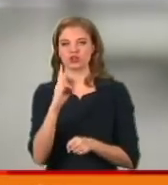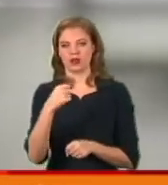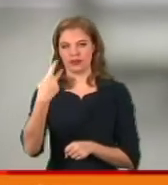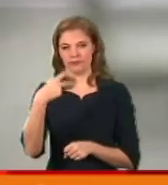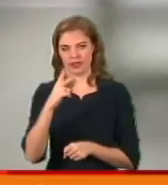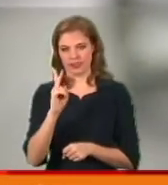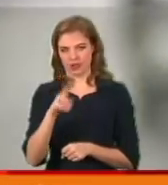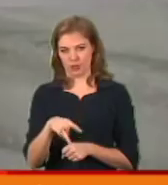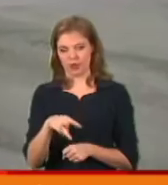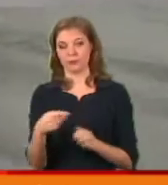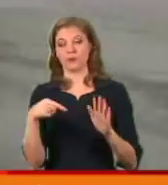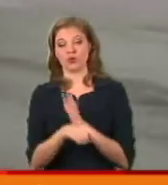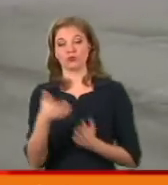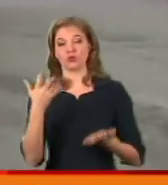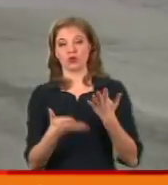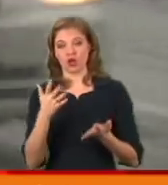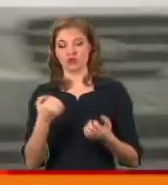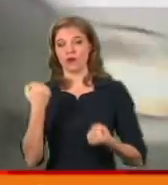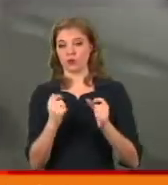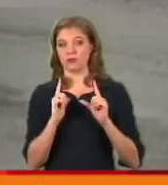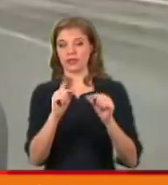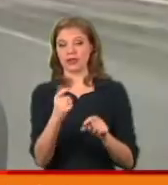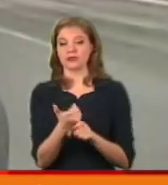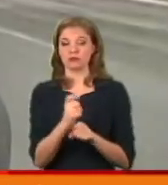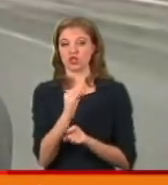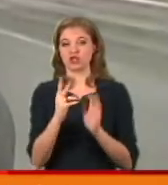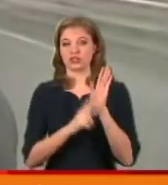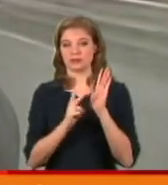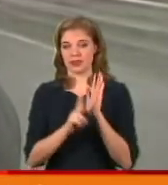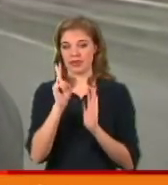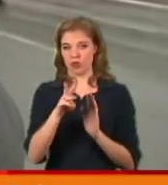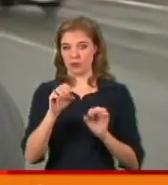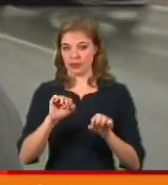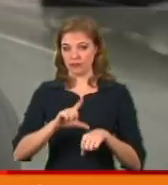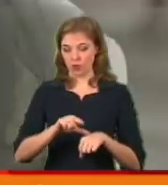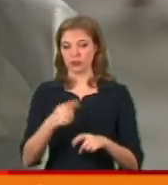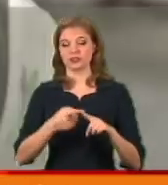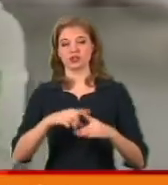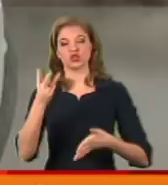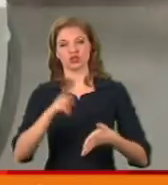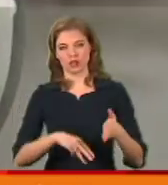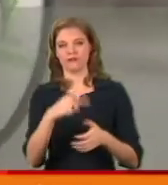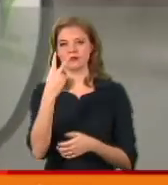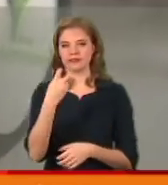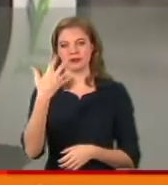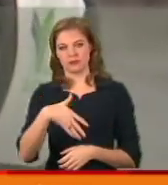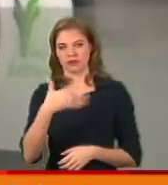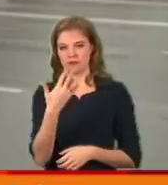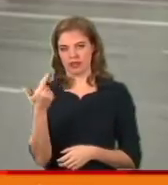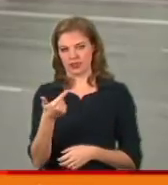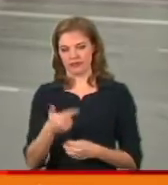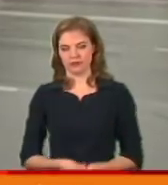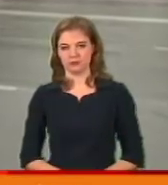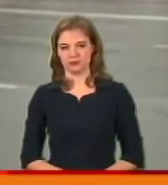на 20 кілометрів. Тобто, якщо автомобіль рухається швидше за 70 кілометрів на годину, за це штраф – 255